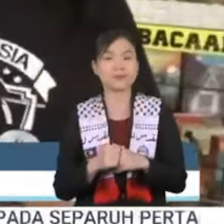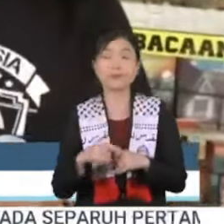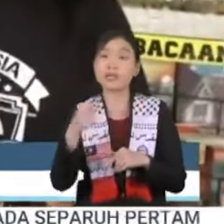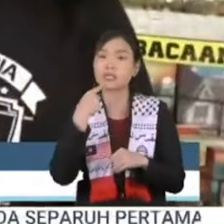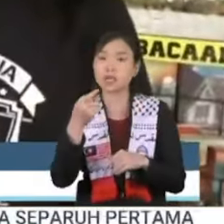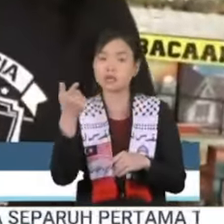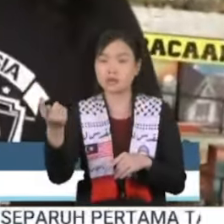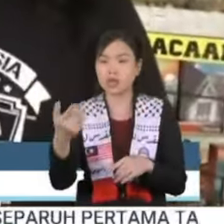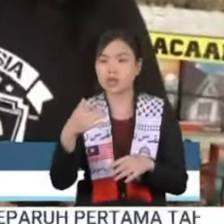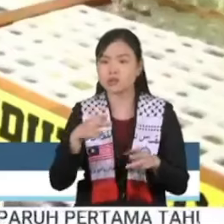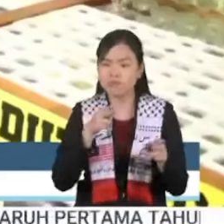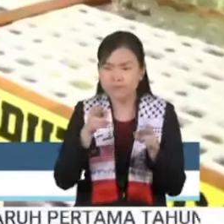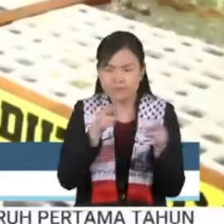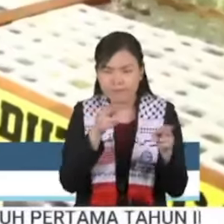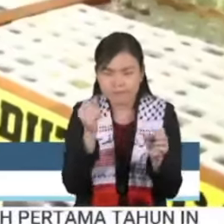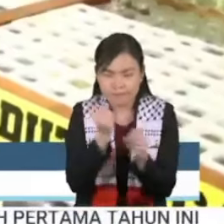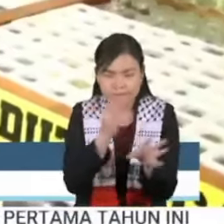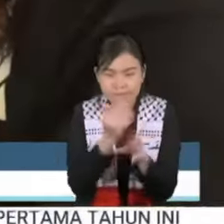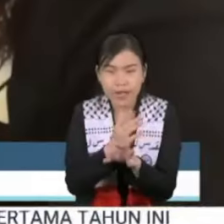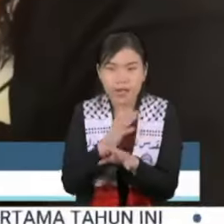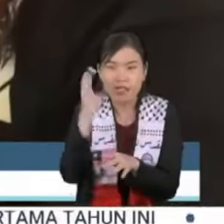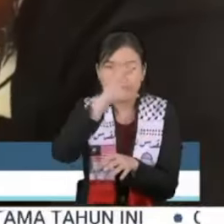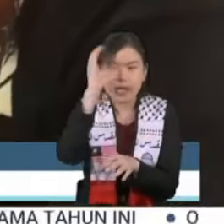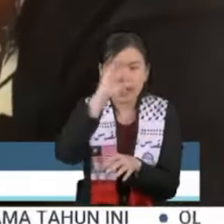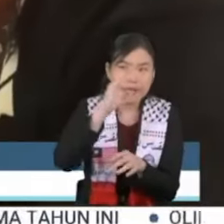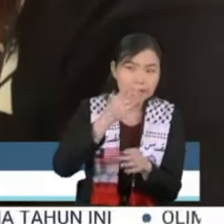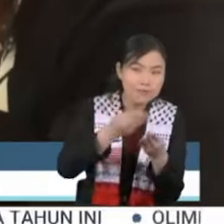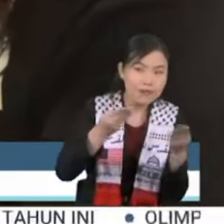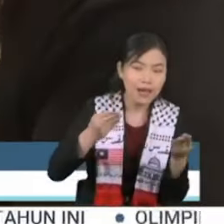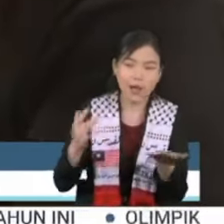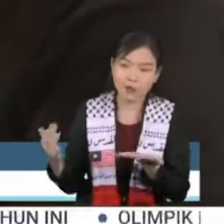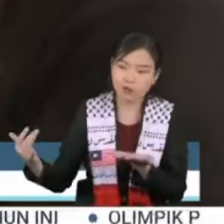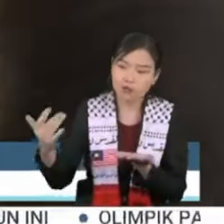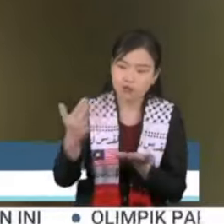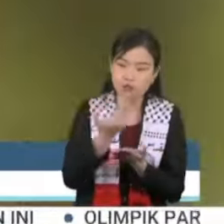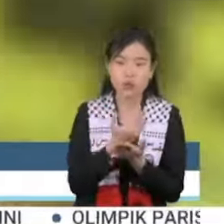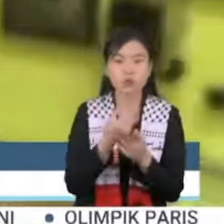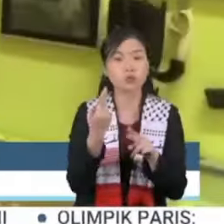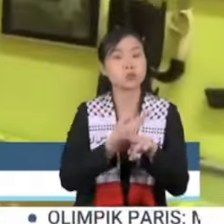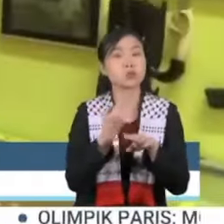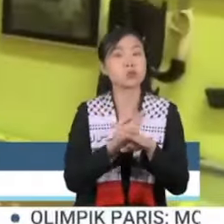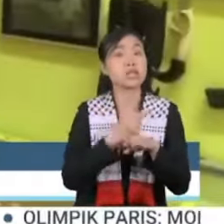Katanya beliau berusaha mendapatkan barangan berharga itu dengan pelbagai cara.